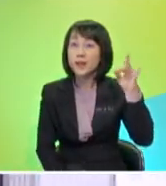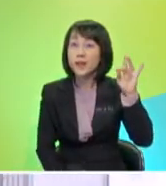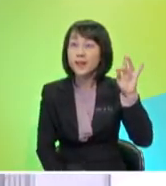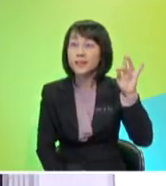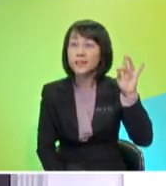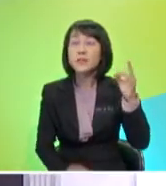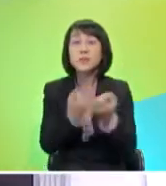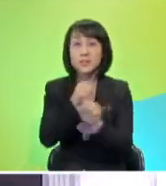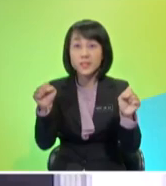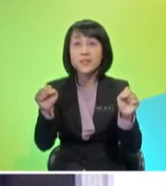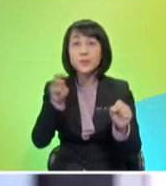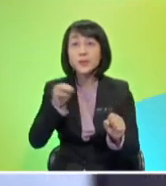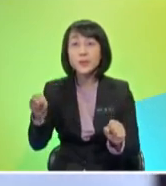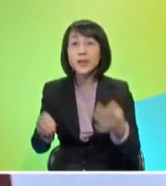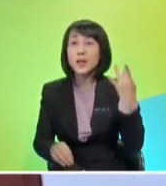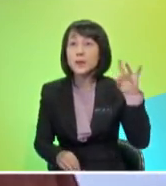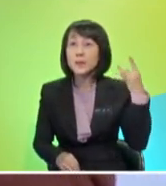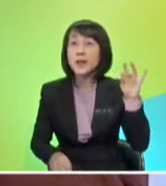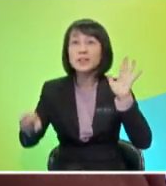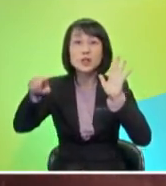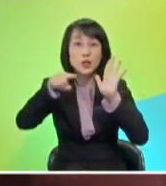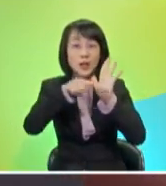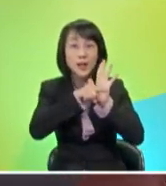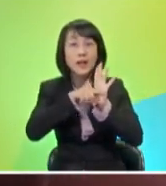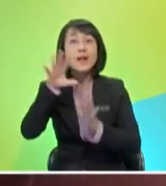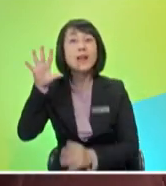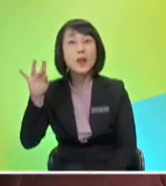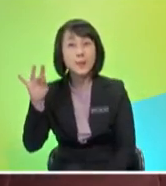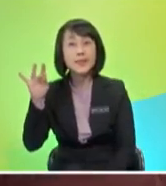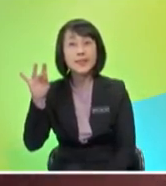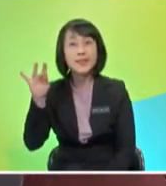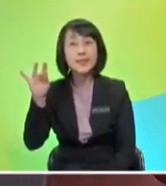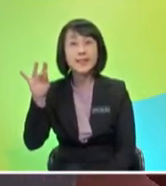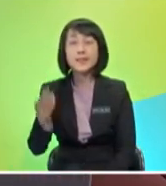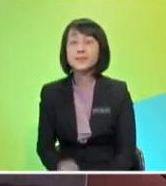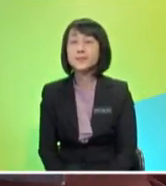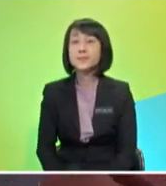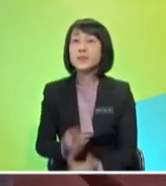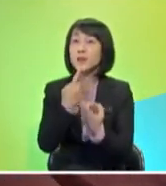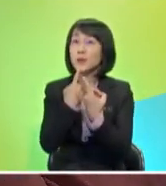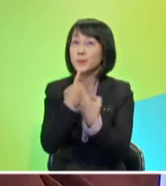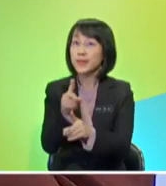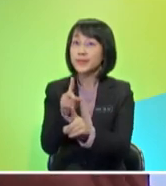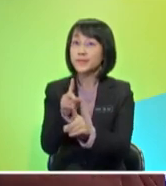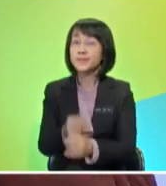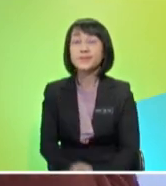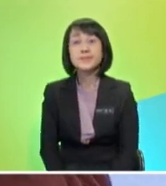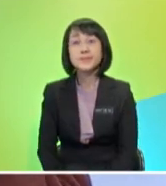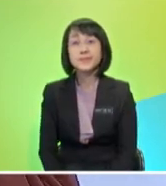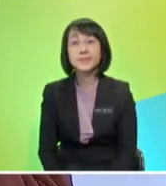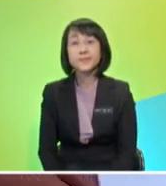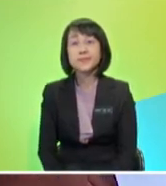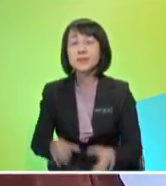Okey, bersedia semua? 18 tolak 8. Okey, jawapannya? Okay. Kita buat dalam